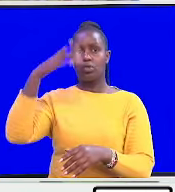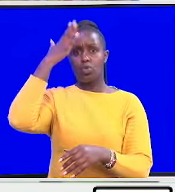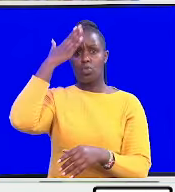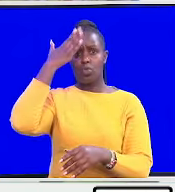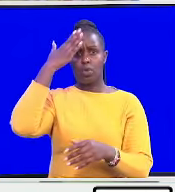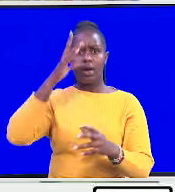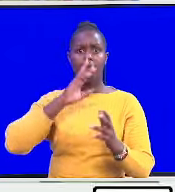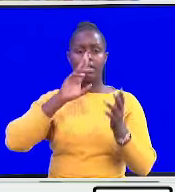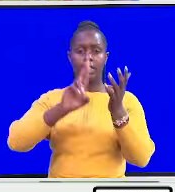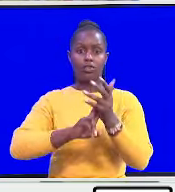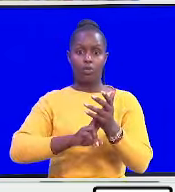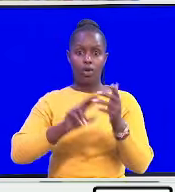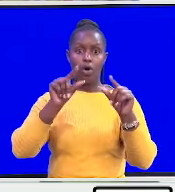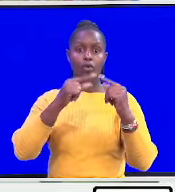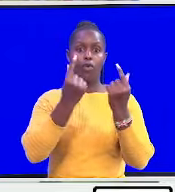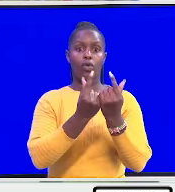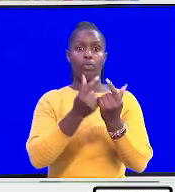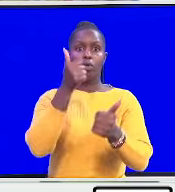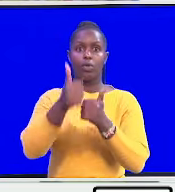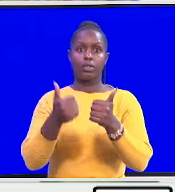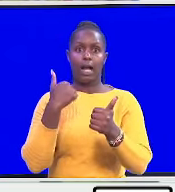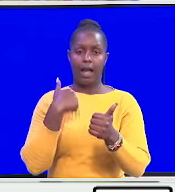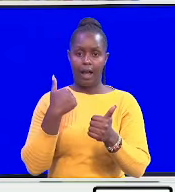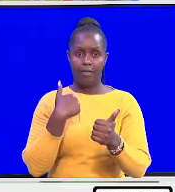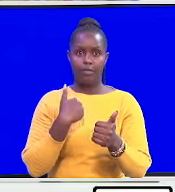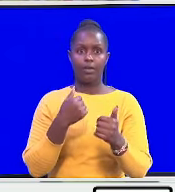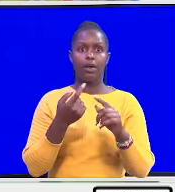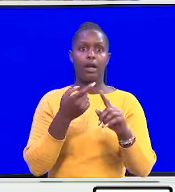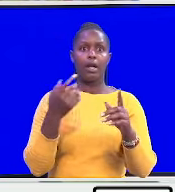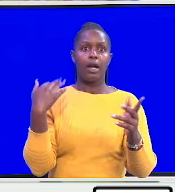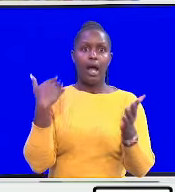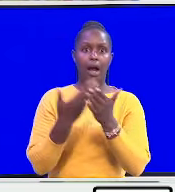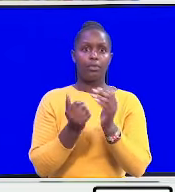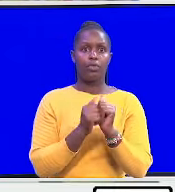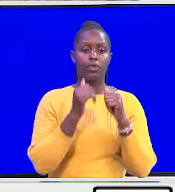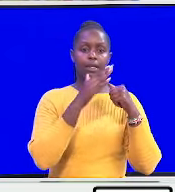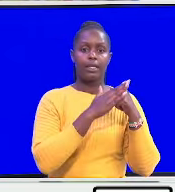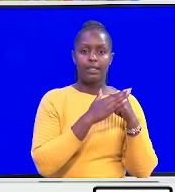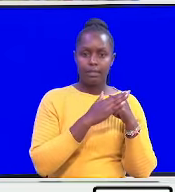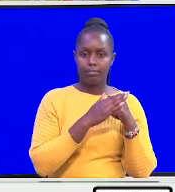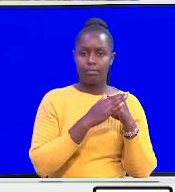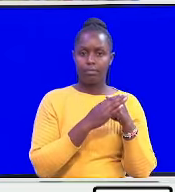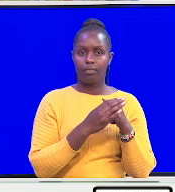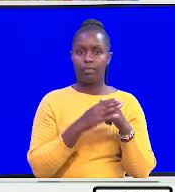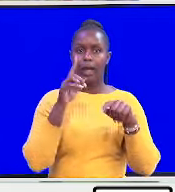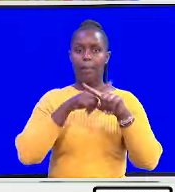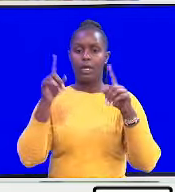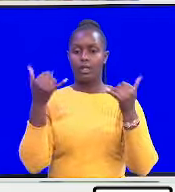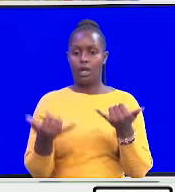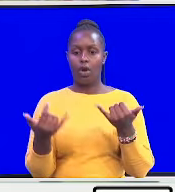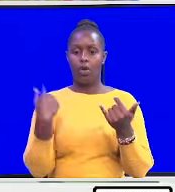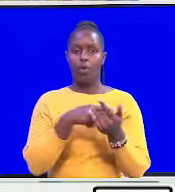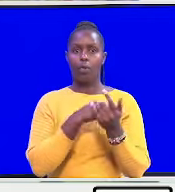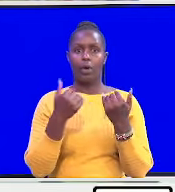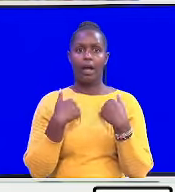kile kitengo ambacho mtu amewekwa kufikia tarehe 19. Lakini sasa hivi kuna huo mwanya wa kuweza